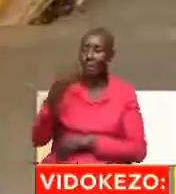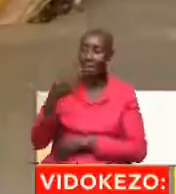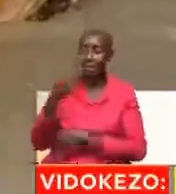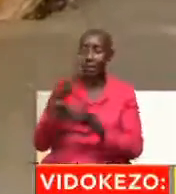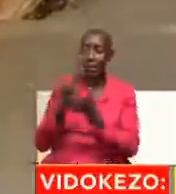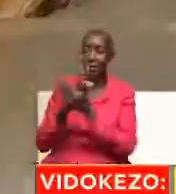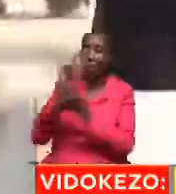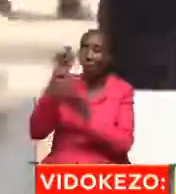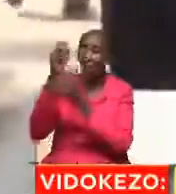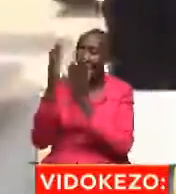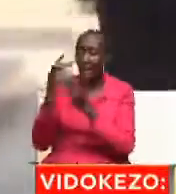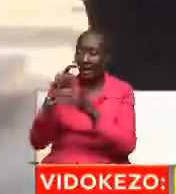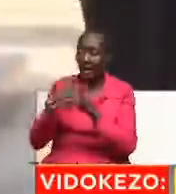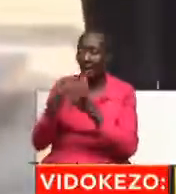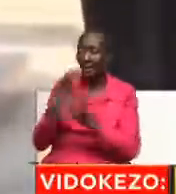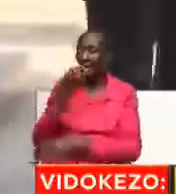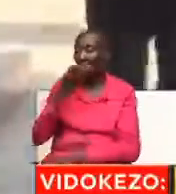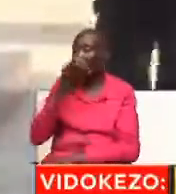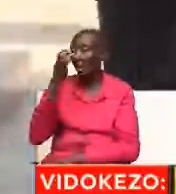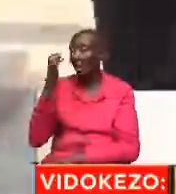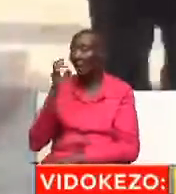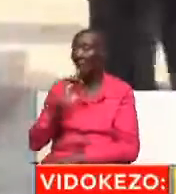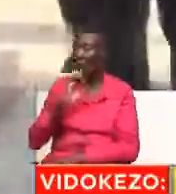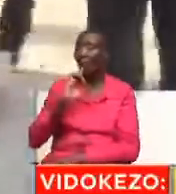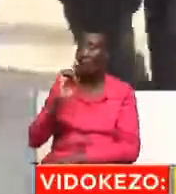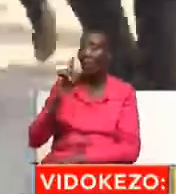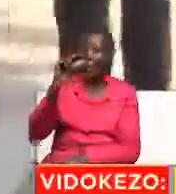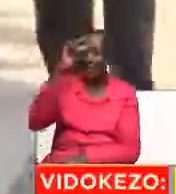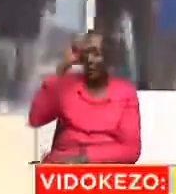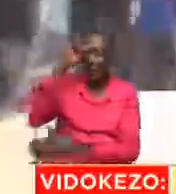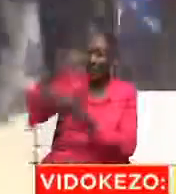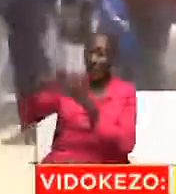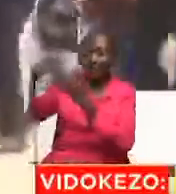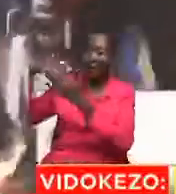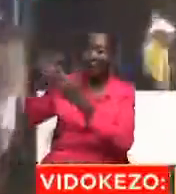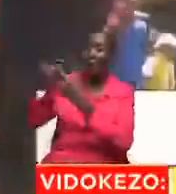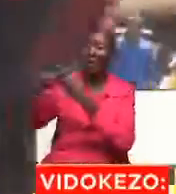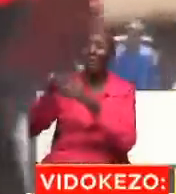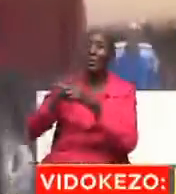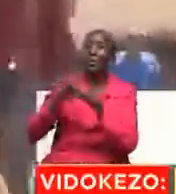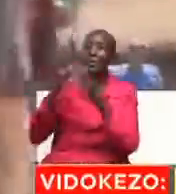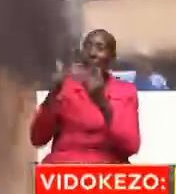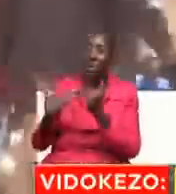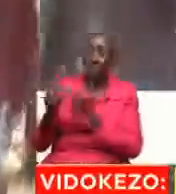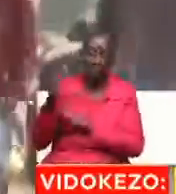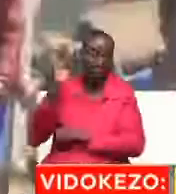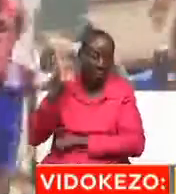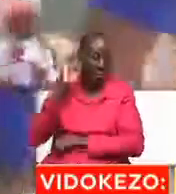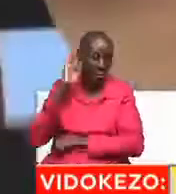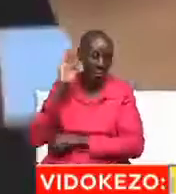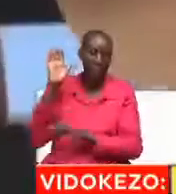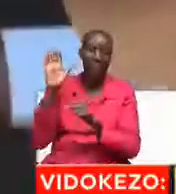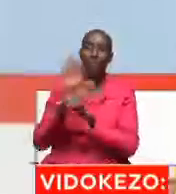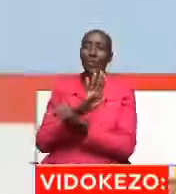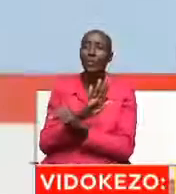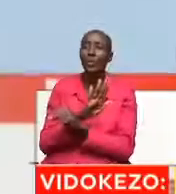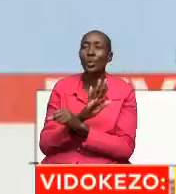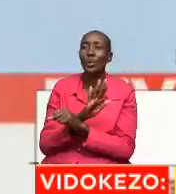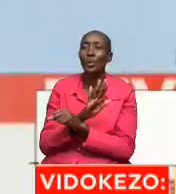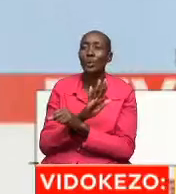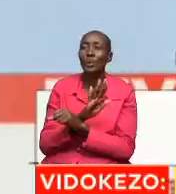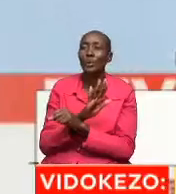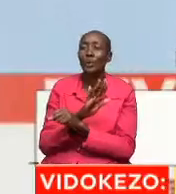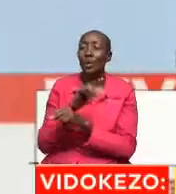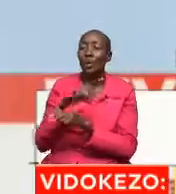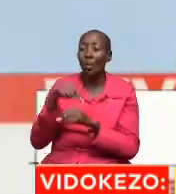Wakenya kuonekana kupuuza maagizo ya serikali awali, kwa wakati huu wameanza kuyafuatilia kikamilifu. We are